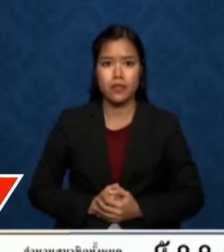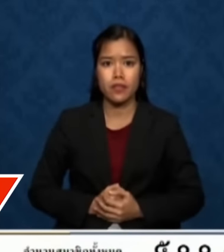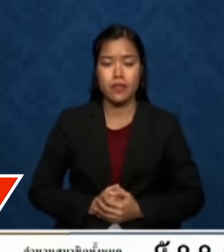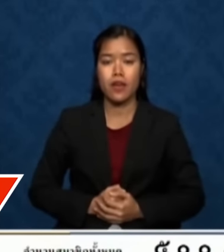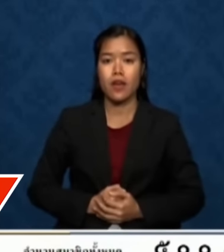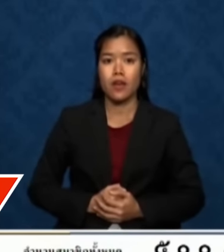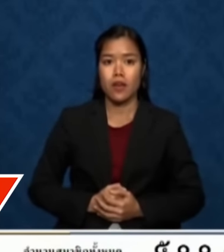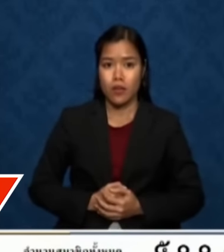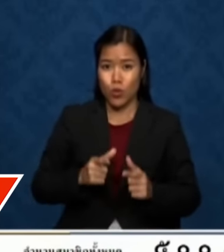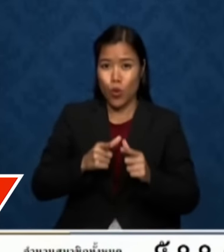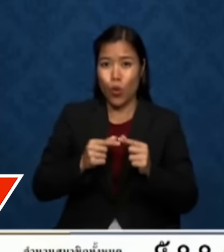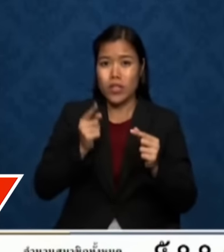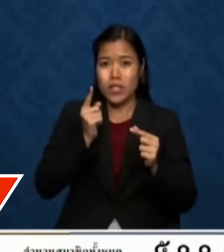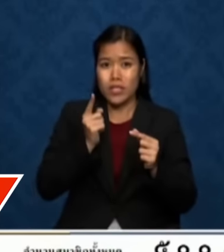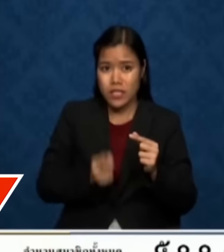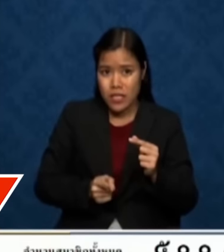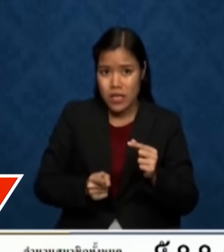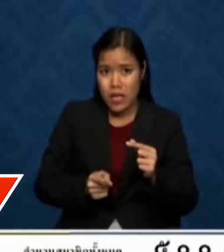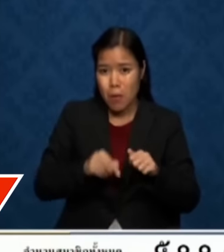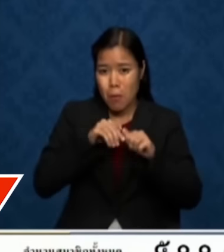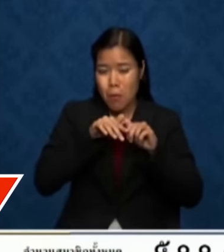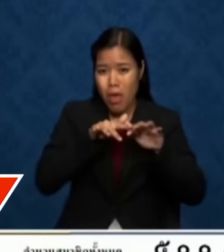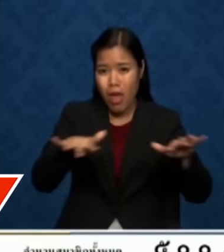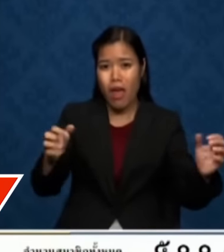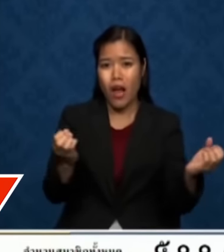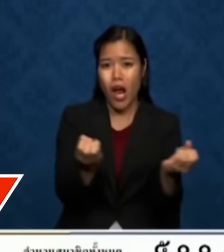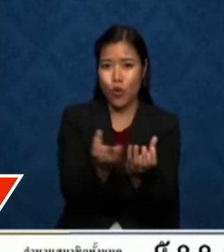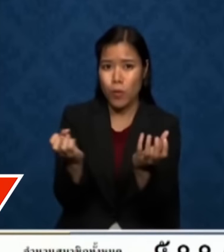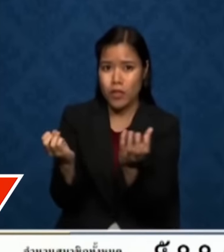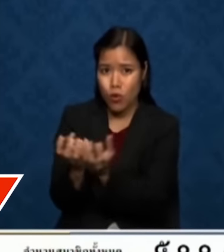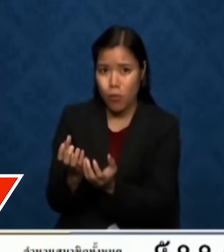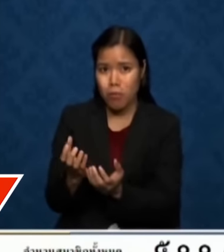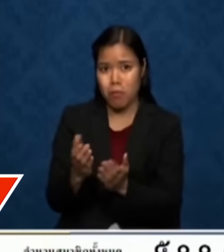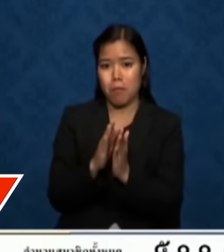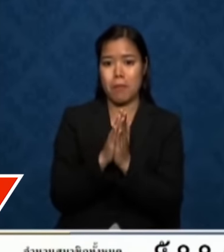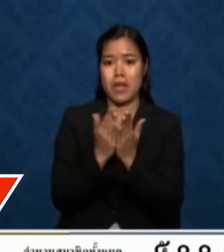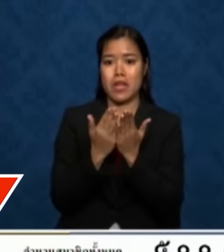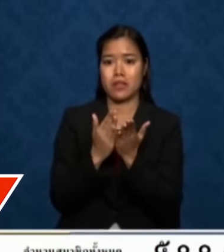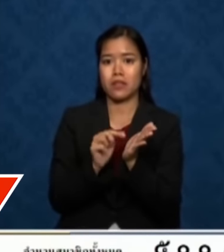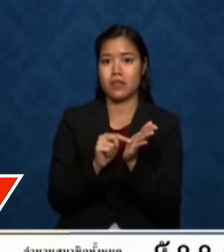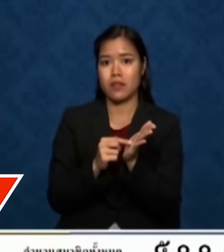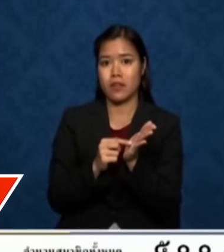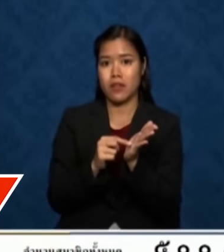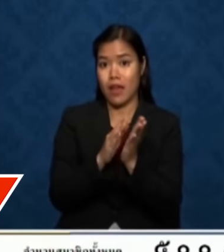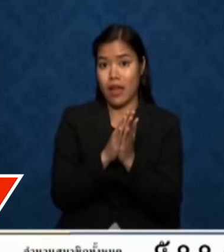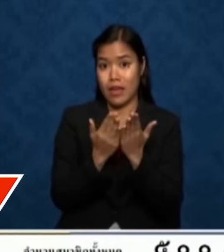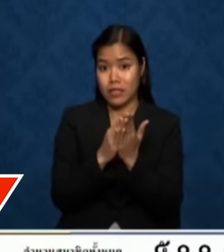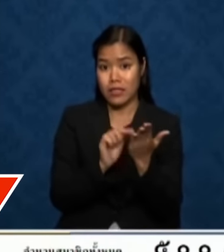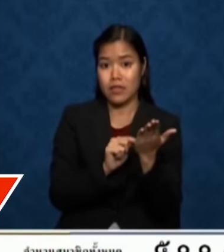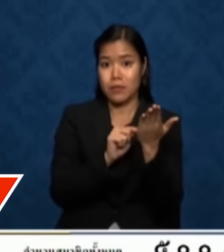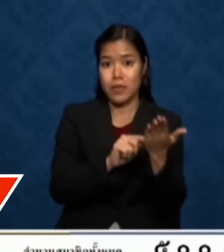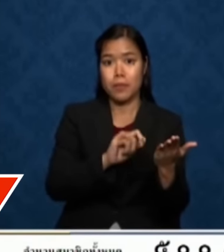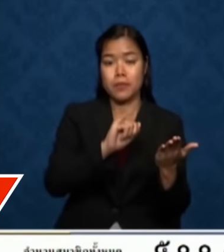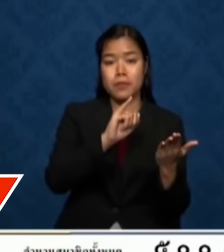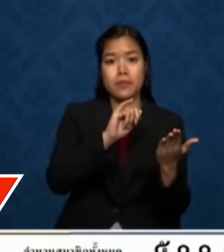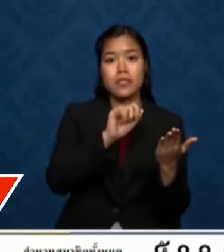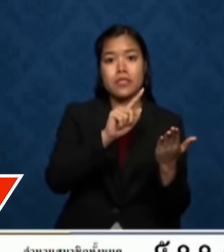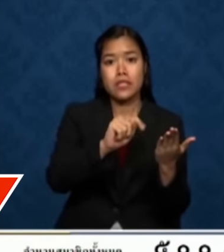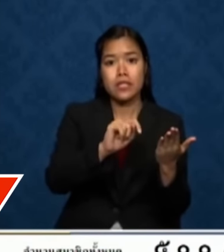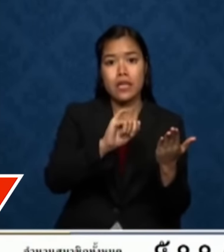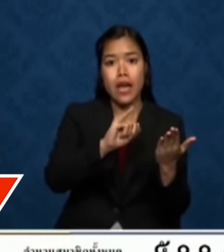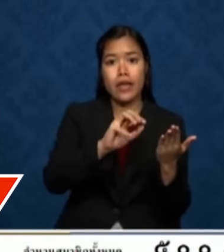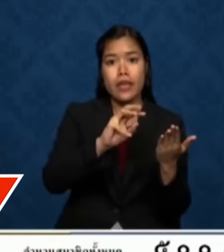ทุกองคาพยพไม่ได้เกิดขึ้นแค่นิตยสารชามเท่านั้นค่ะแต่ยังเกิดขึ้นกับศูนย์ต่อต้านเฟคนิว